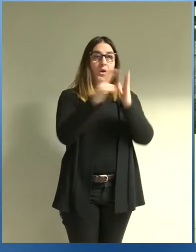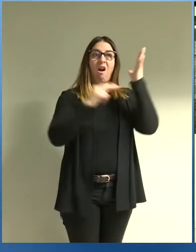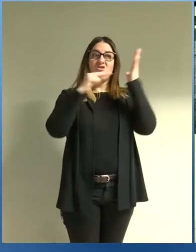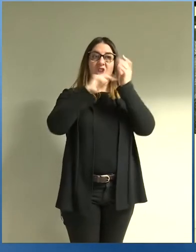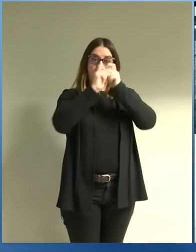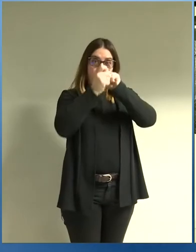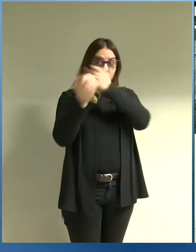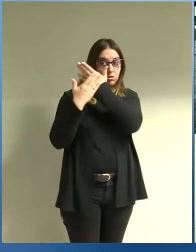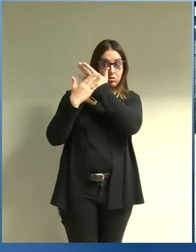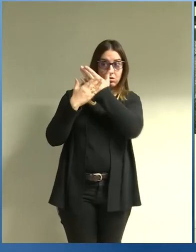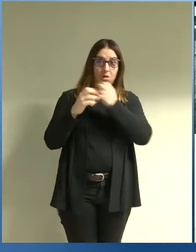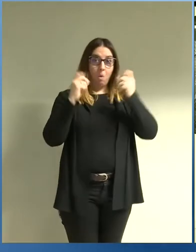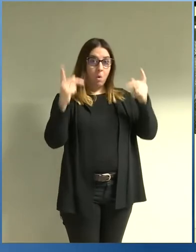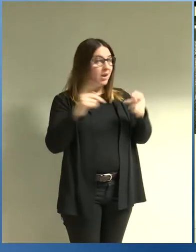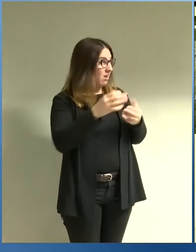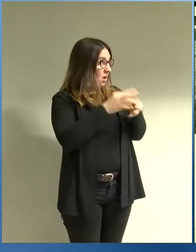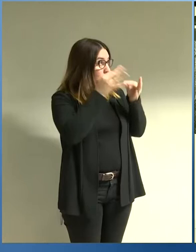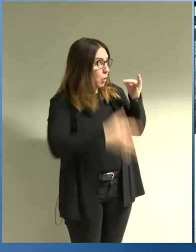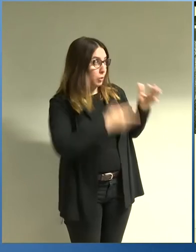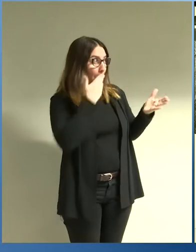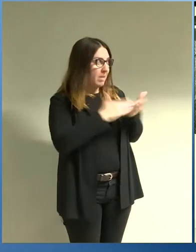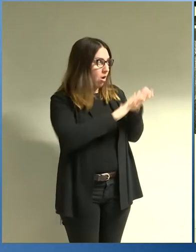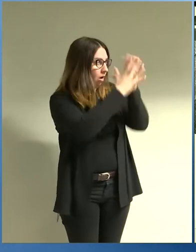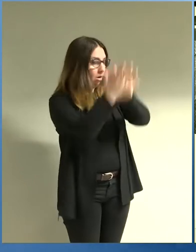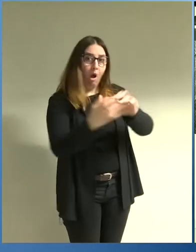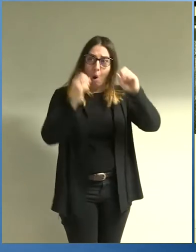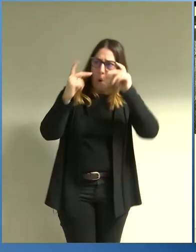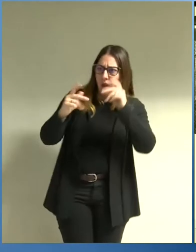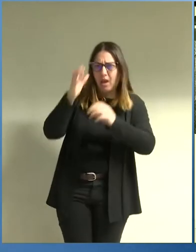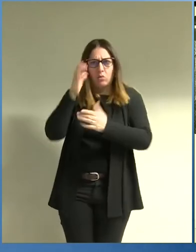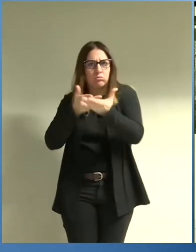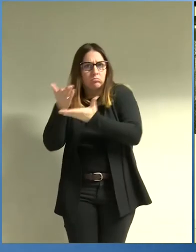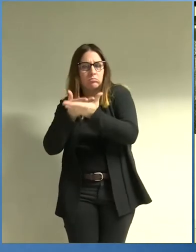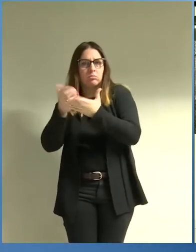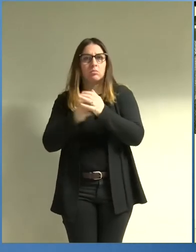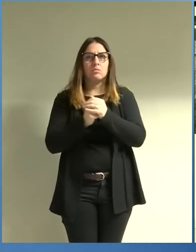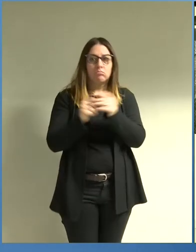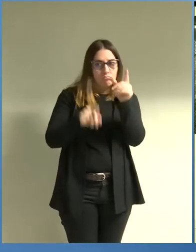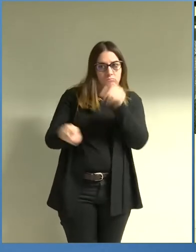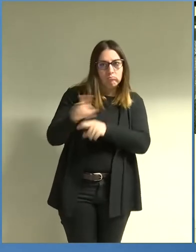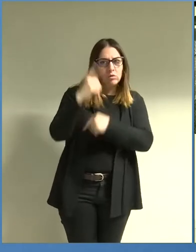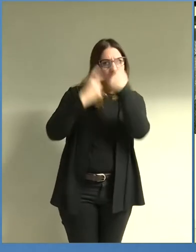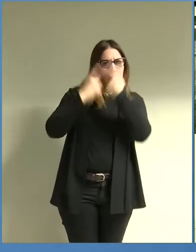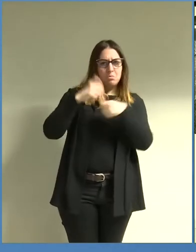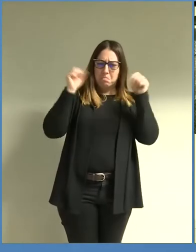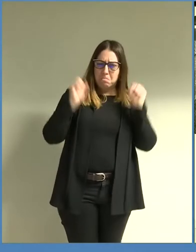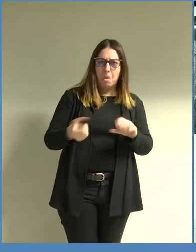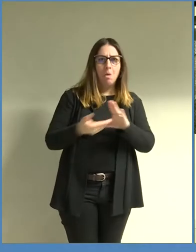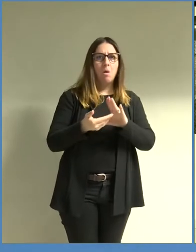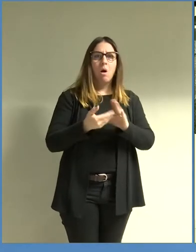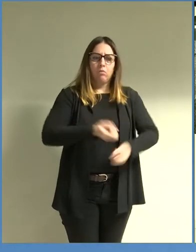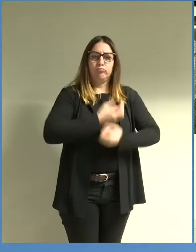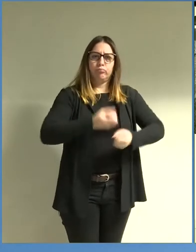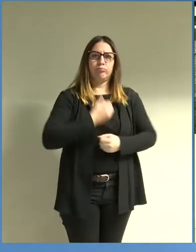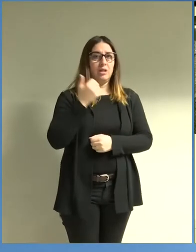modifié pour que l'on trouve une solution que ça fonctionne mieux il au hip hop continuez à poser des questions orales et c'est eux